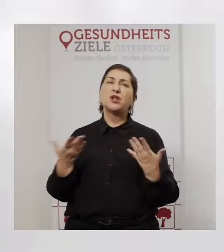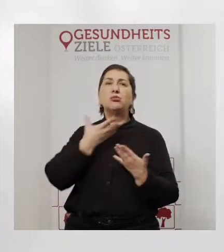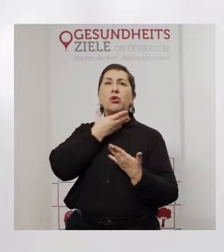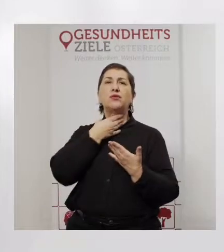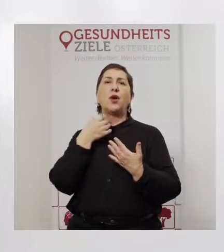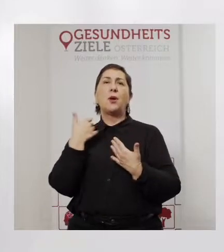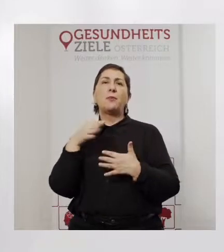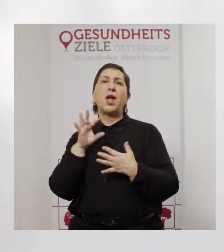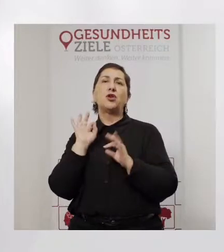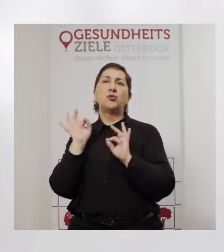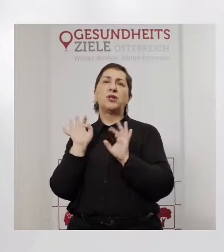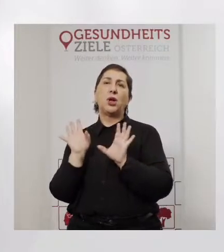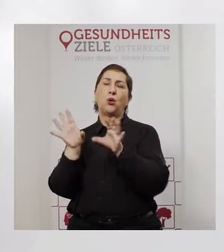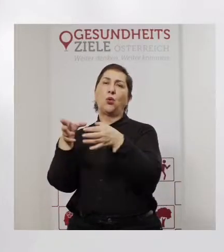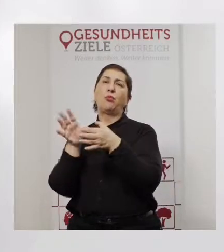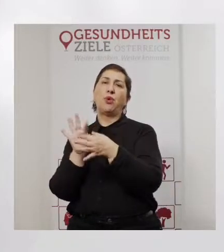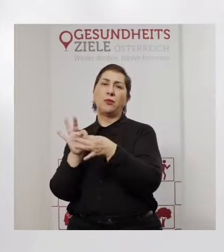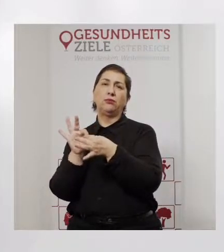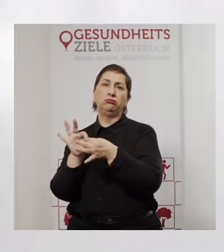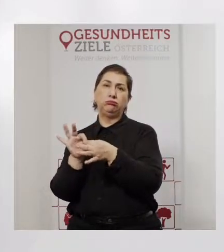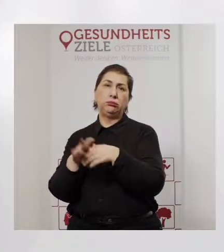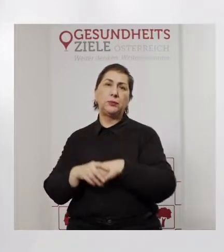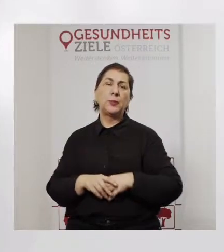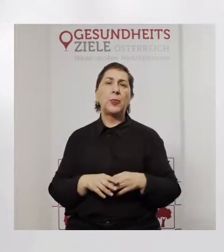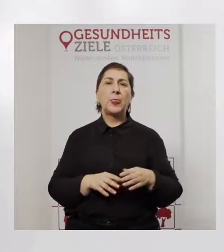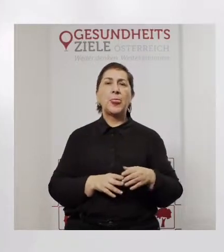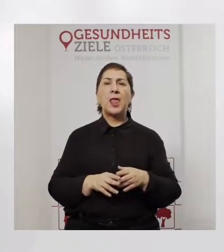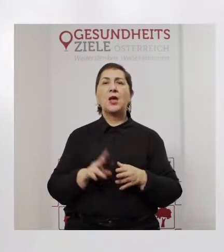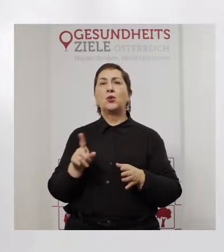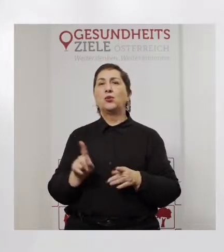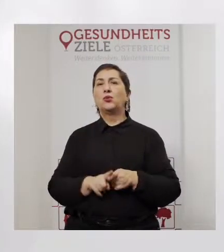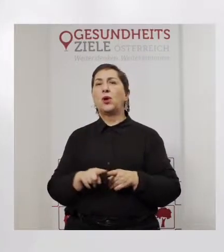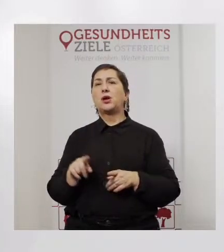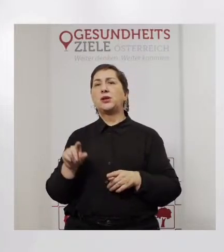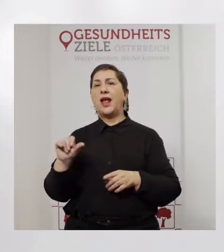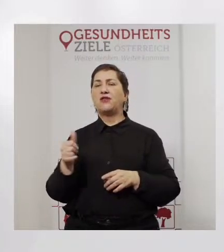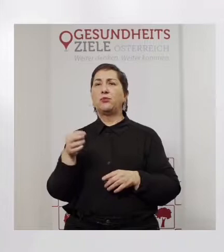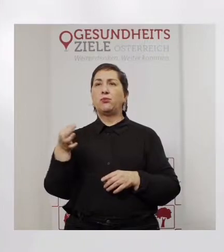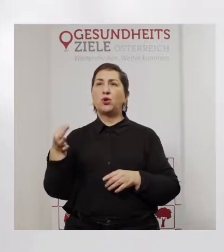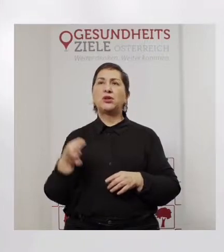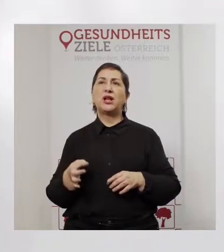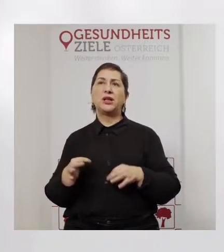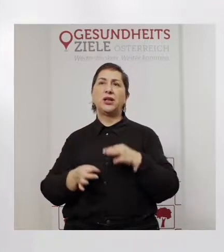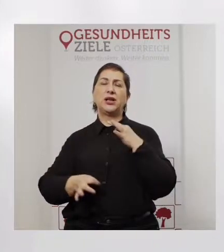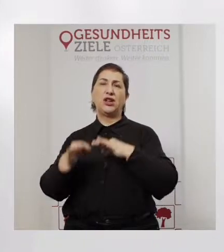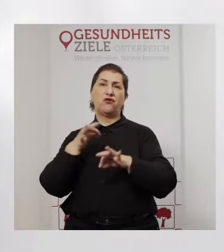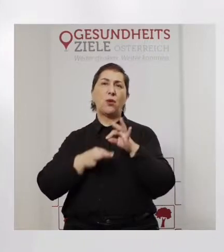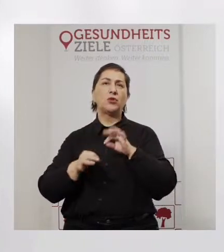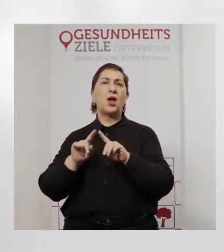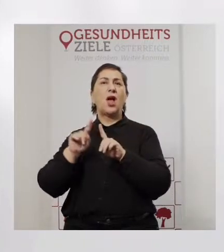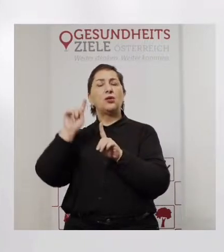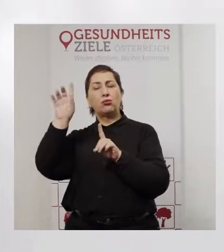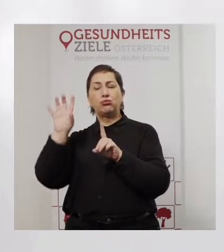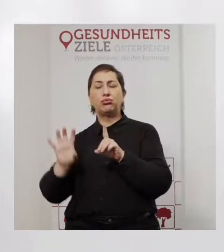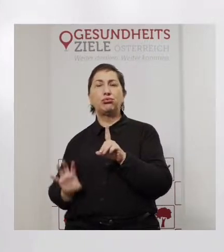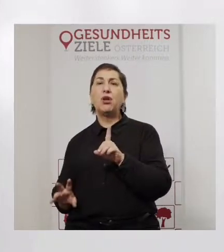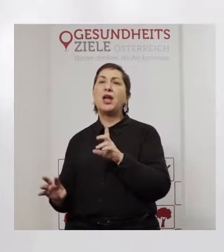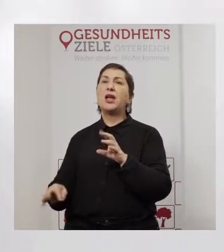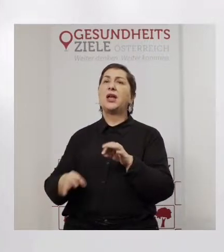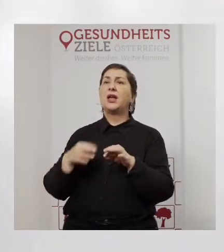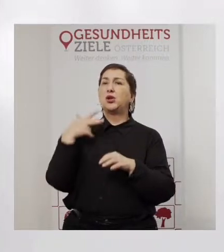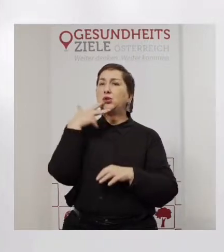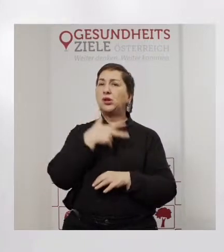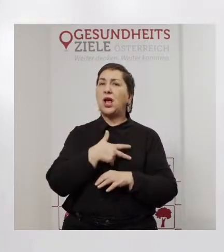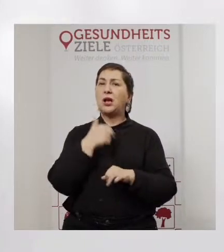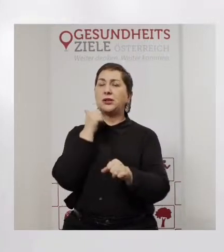auch spezieller Gruppen. 11% Information. Ja, die anderen Werte entfallen noch auf Soziales, Arbeit und